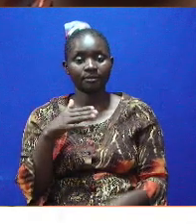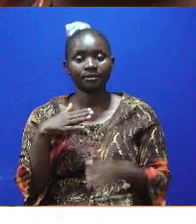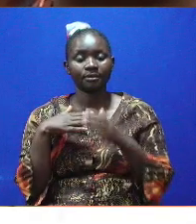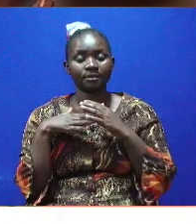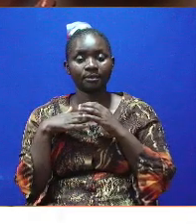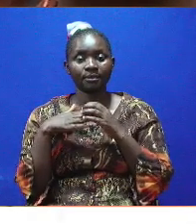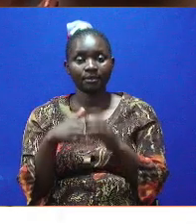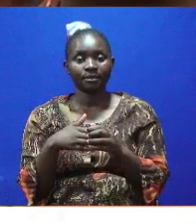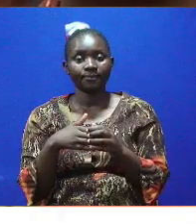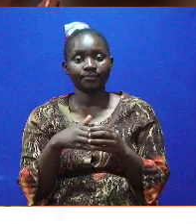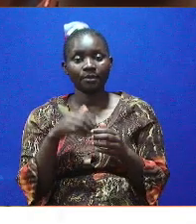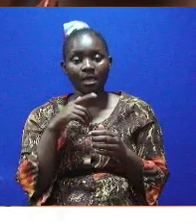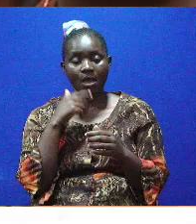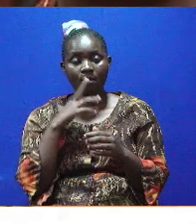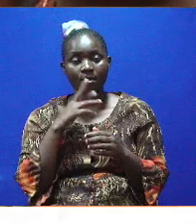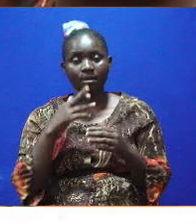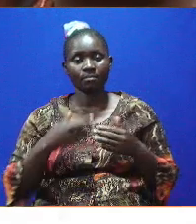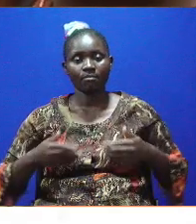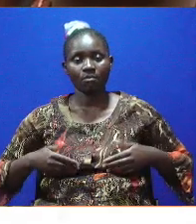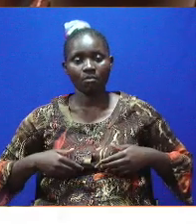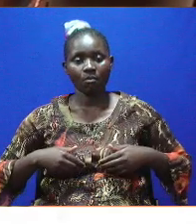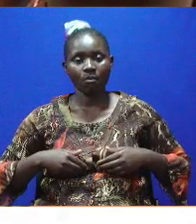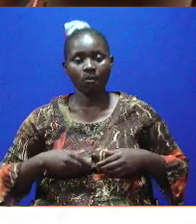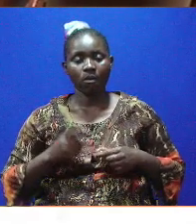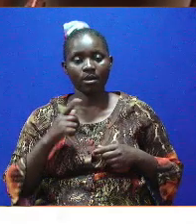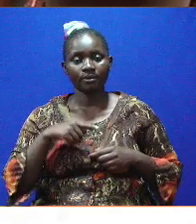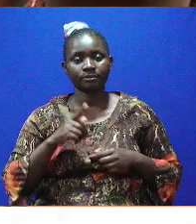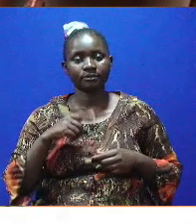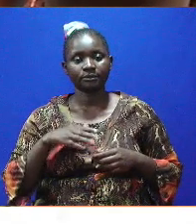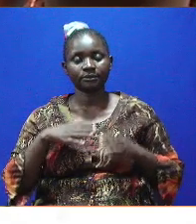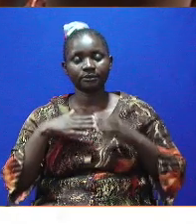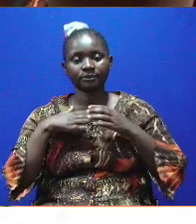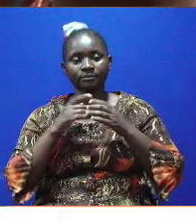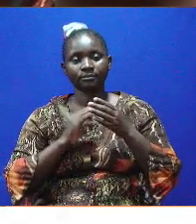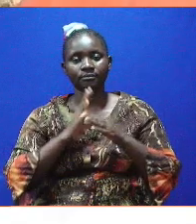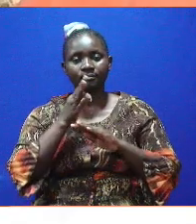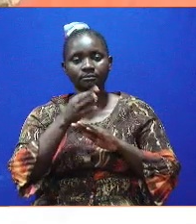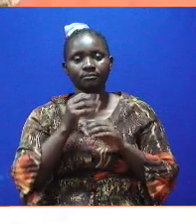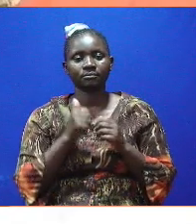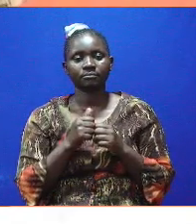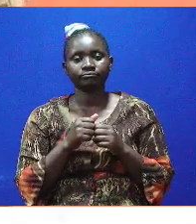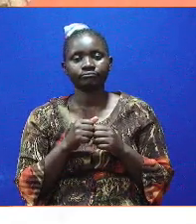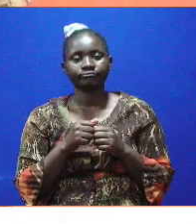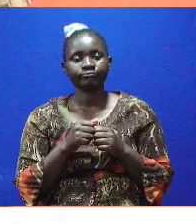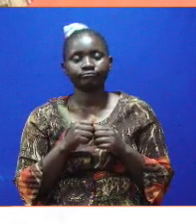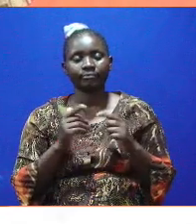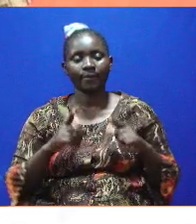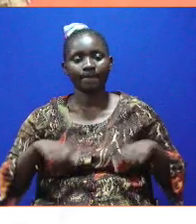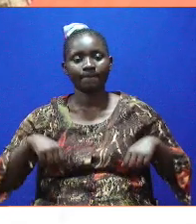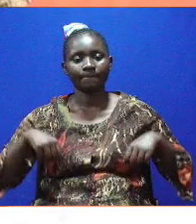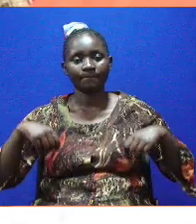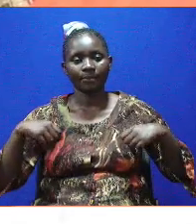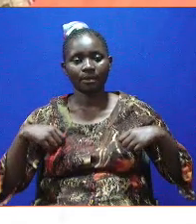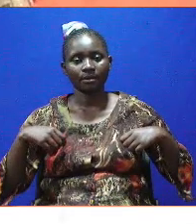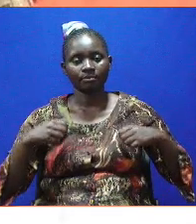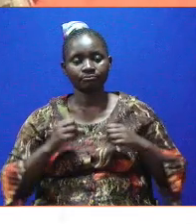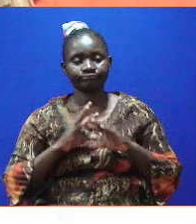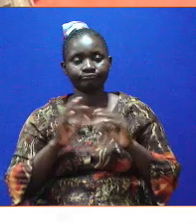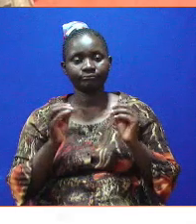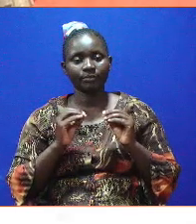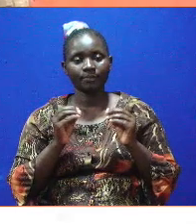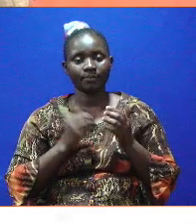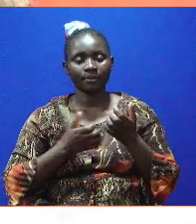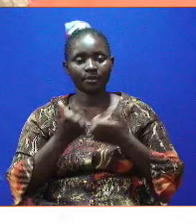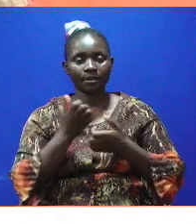ya bale bijana ekero gwata ki abara ya banene your future will not be bright bano toko batenga uchumi ya